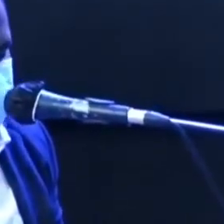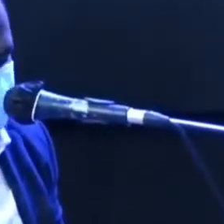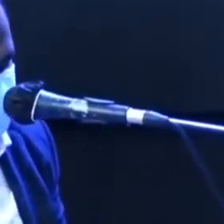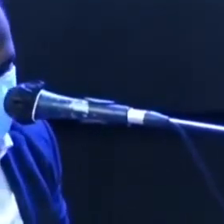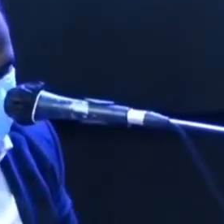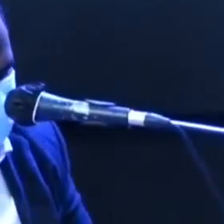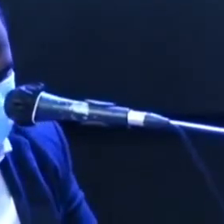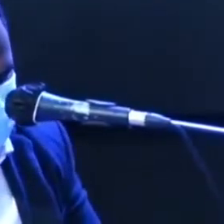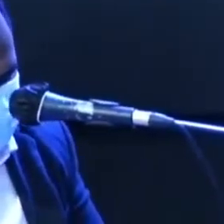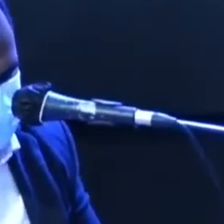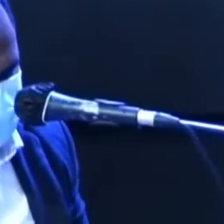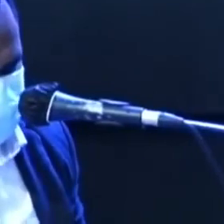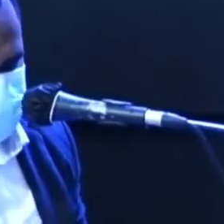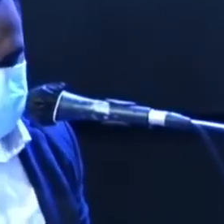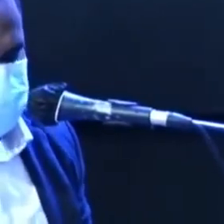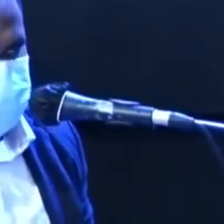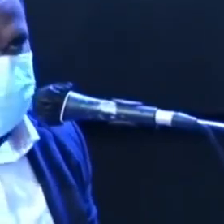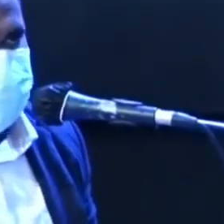jiwaku